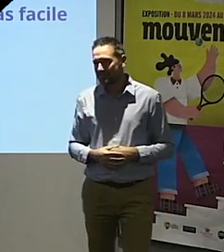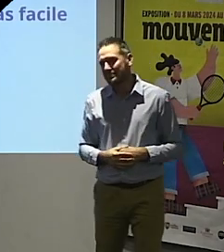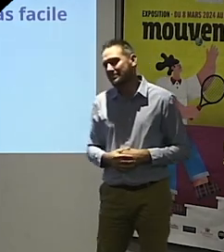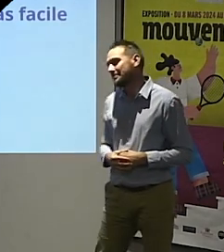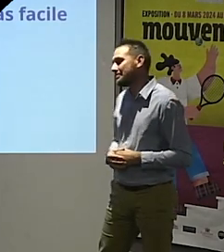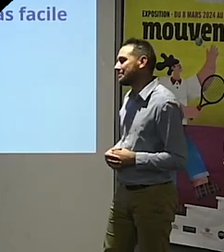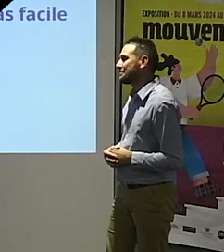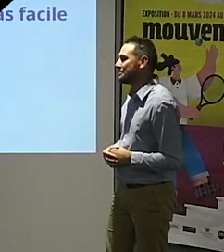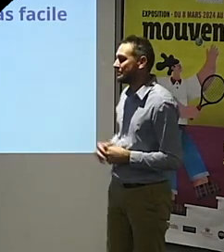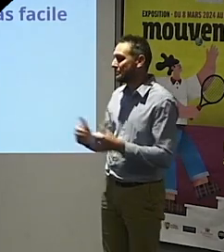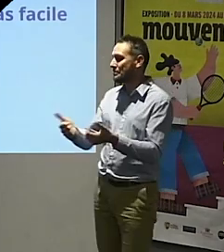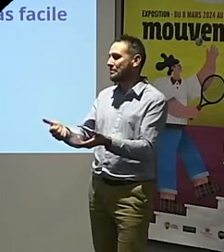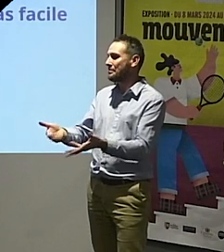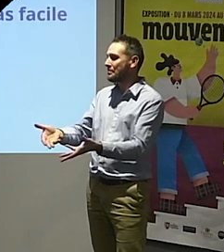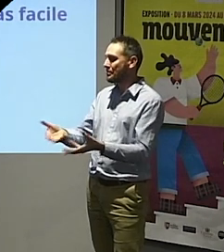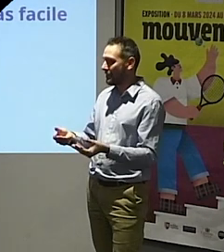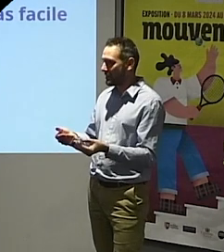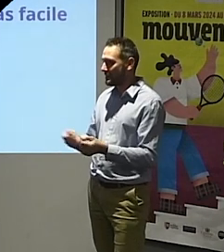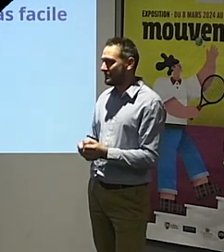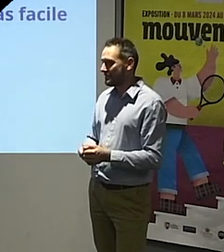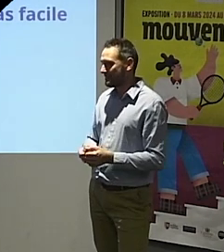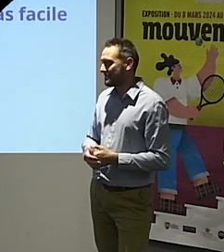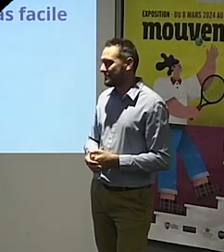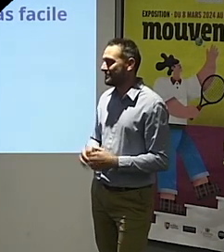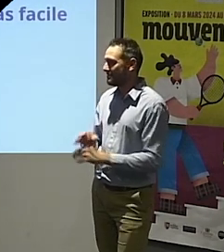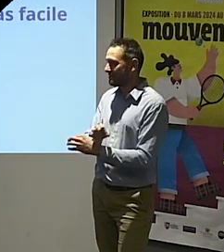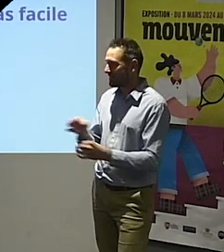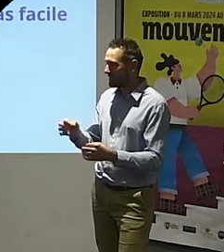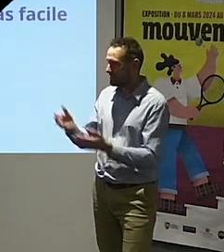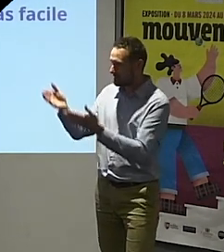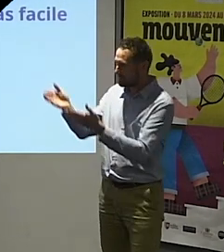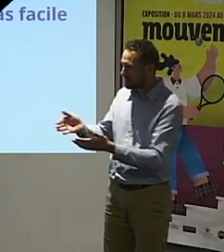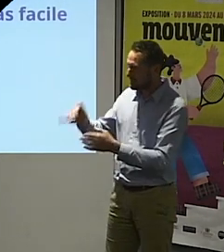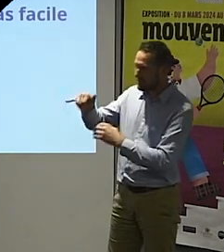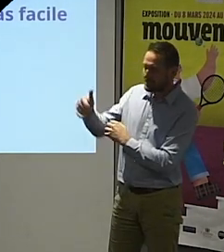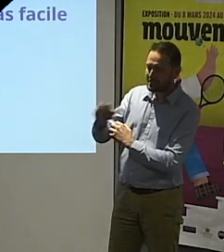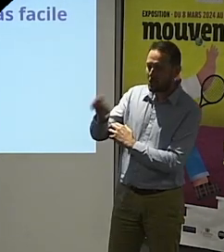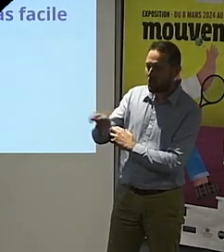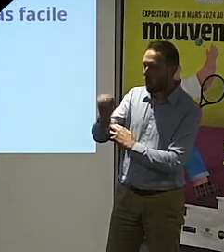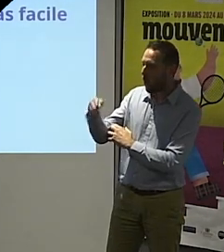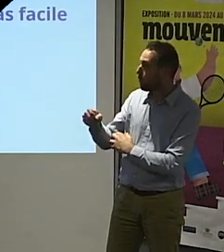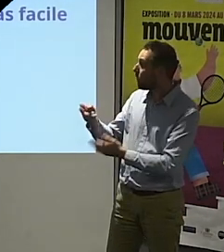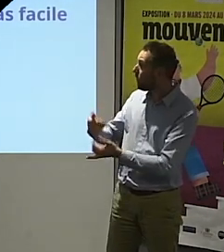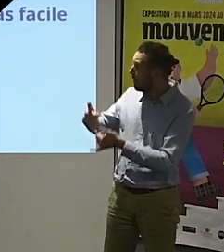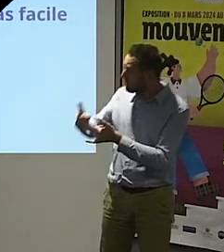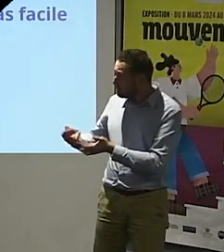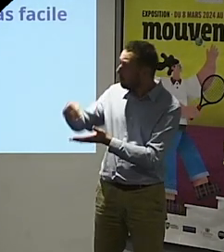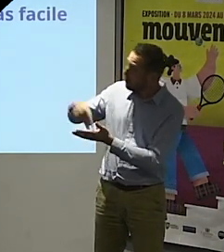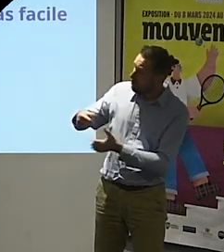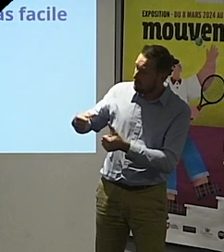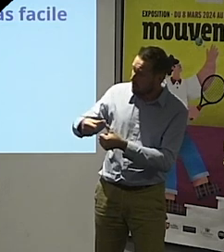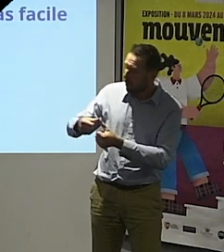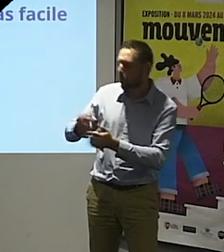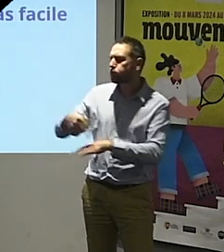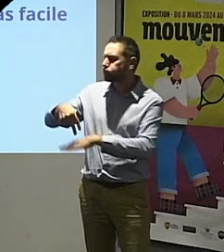Et puis, bienvenue, Dominique. Parfait. Du coup, Jérôme, ouais, quand vous voulez, vous pouvez rester debout. Mais si vous, quand vous voulez, vous vous